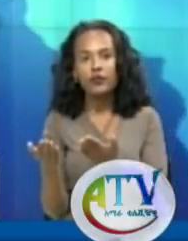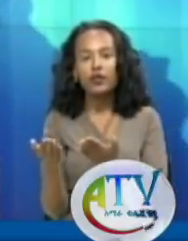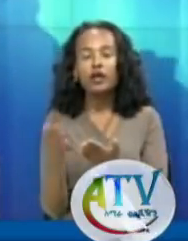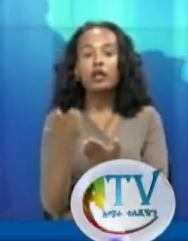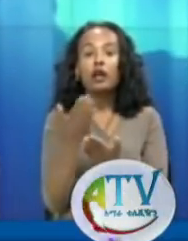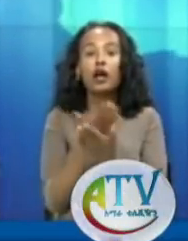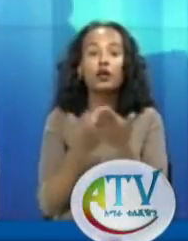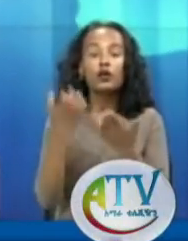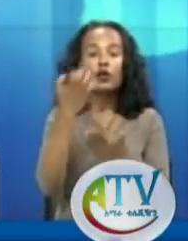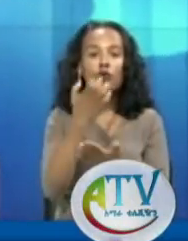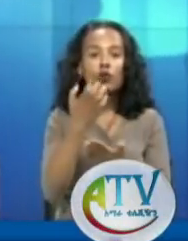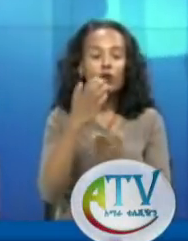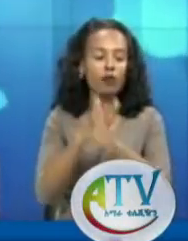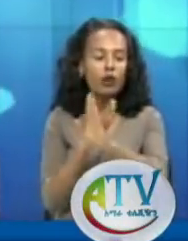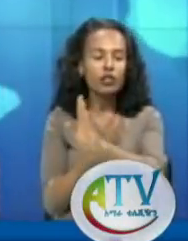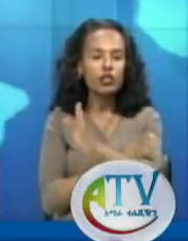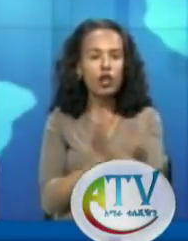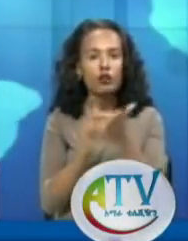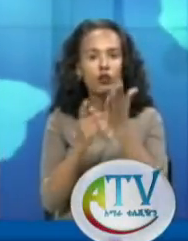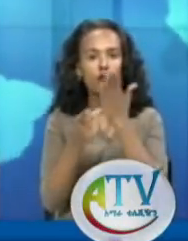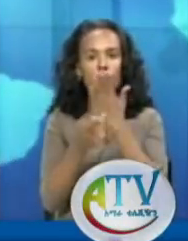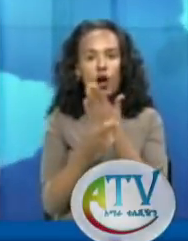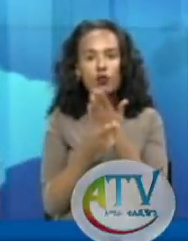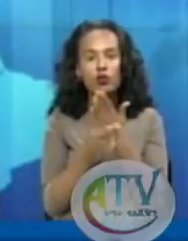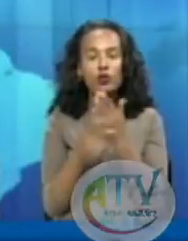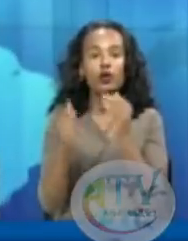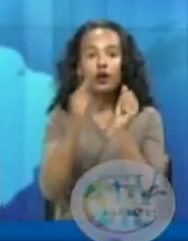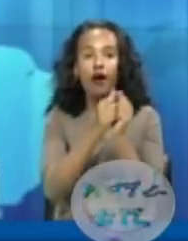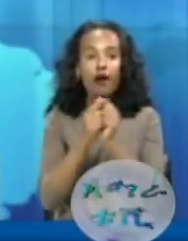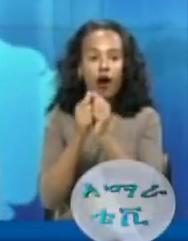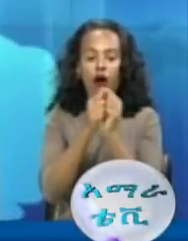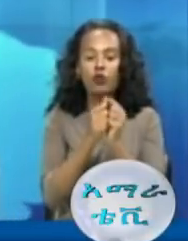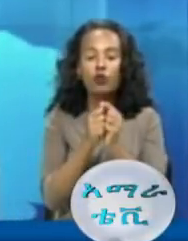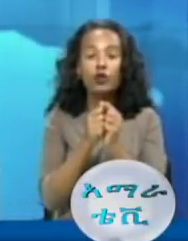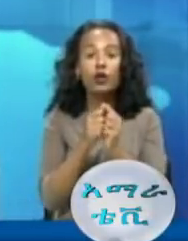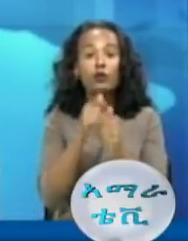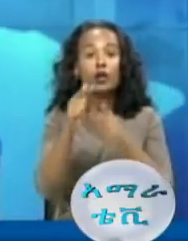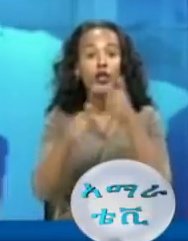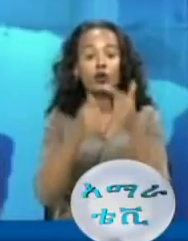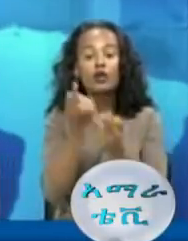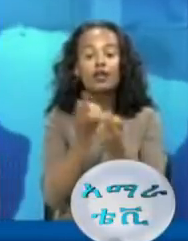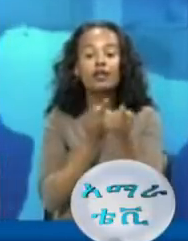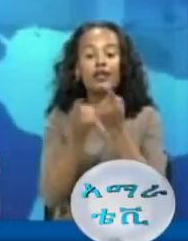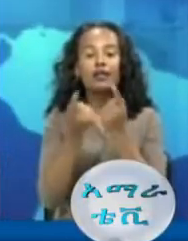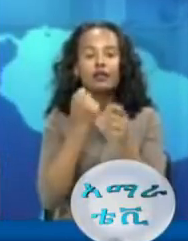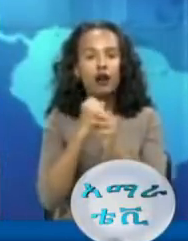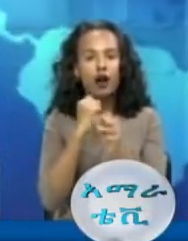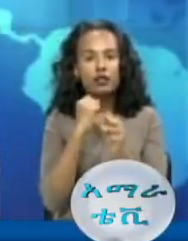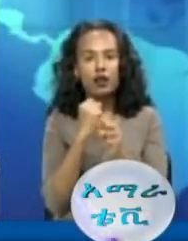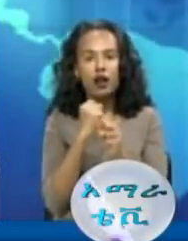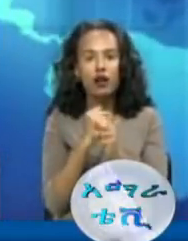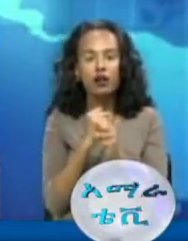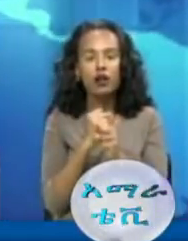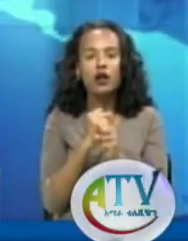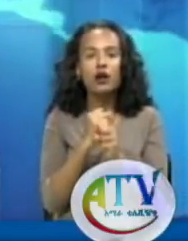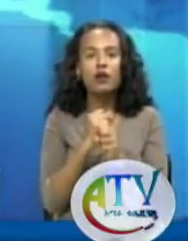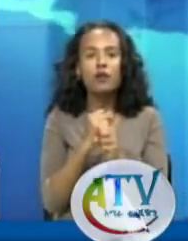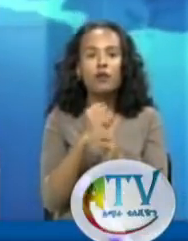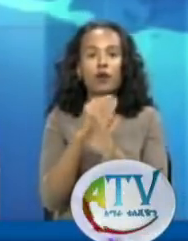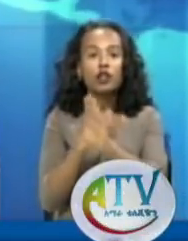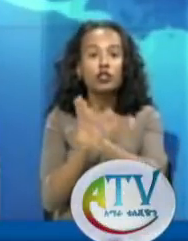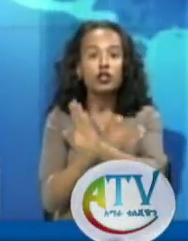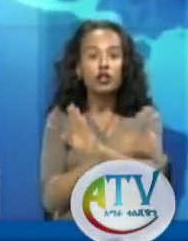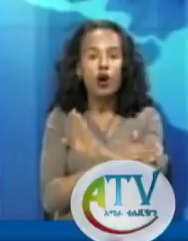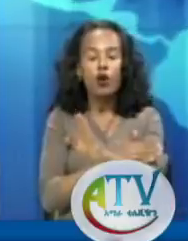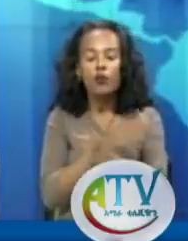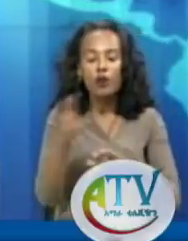ከኢኮኖሚ ማሻሻያ ፕሮግራሙ ጋር አብሮ የሚሄደው የንግድ አሰራር የማሳለጫ